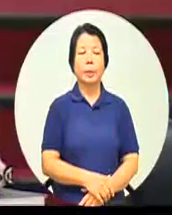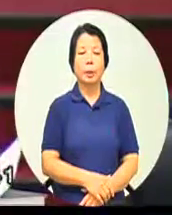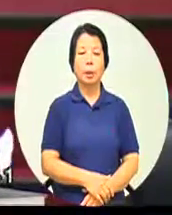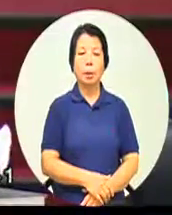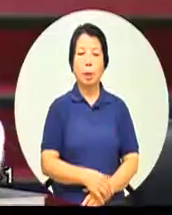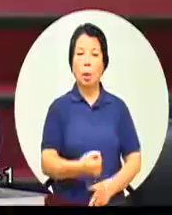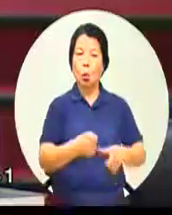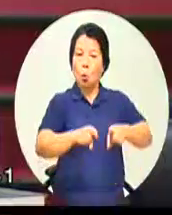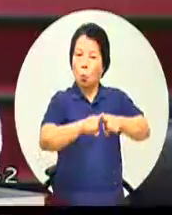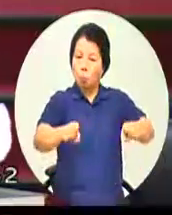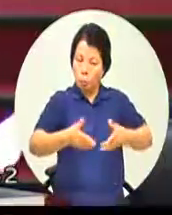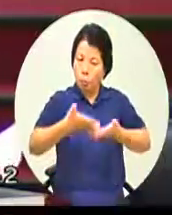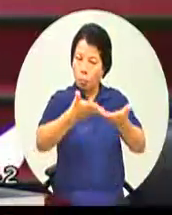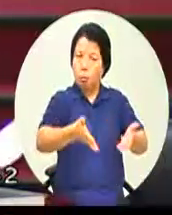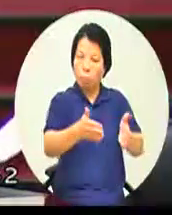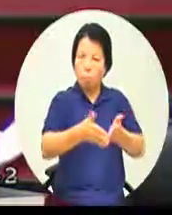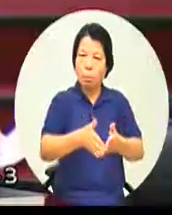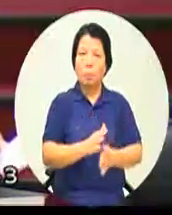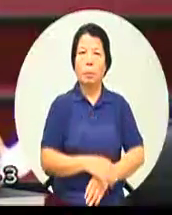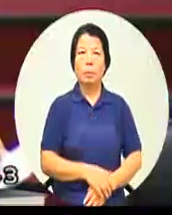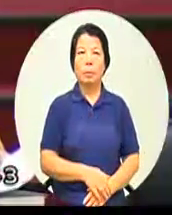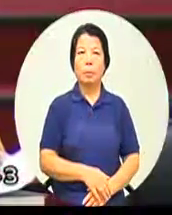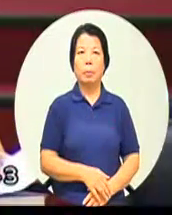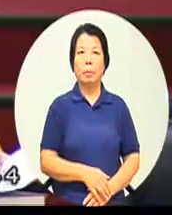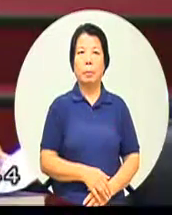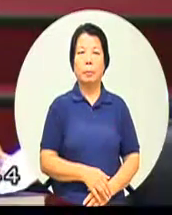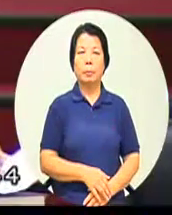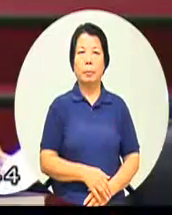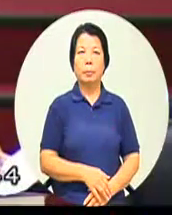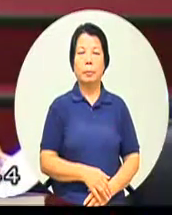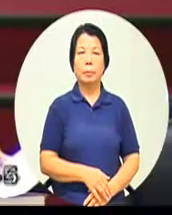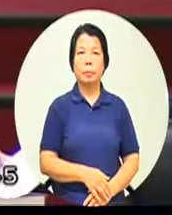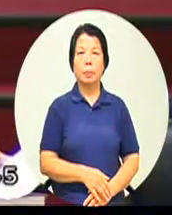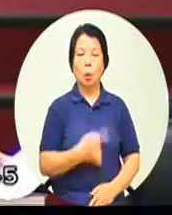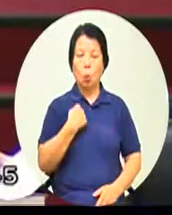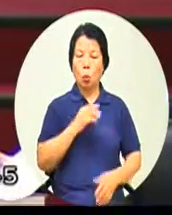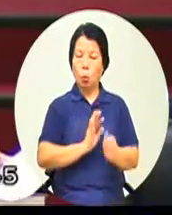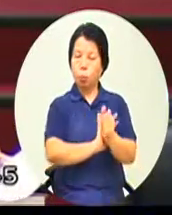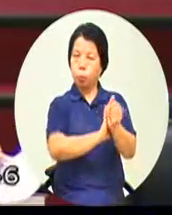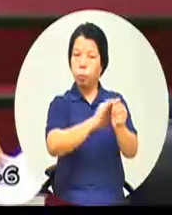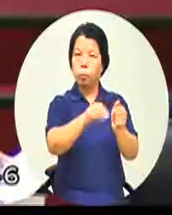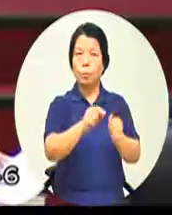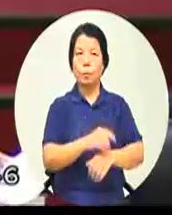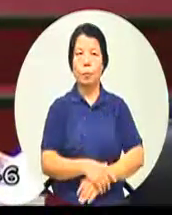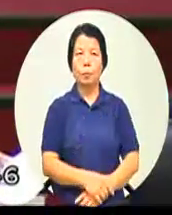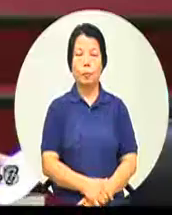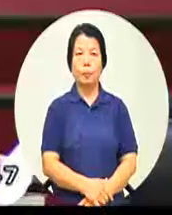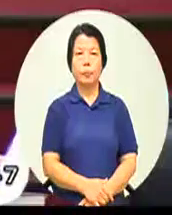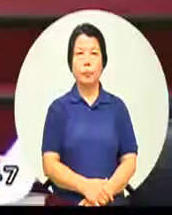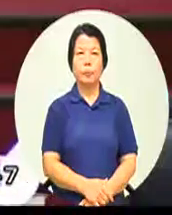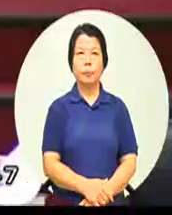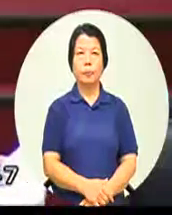一个，下人别人有两分，我有爱有两分呢。 有啊， 我支持伊个呢。 来，